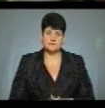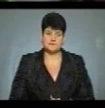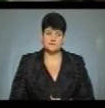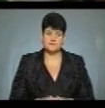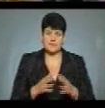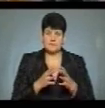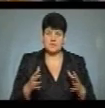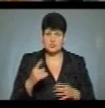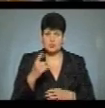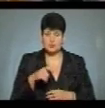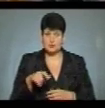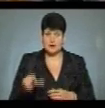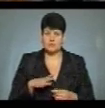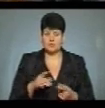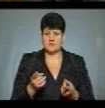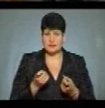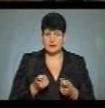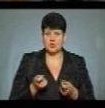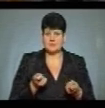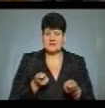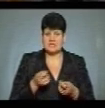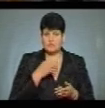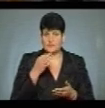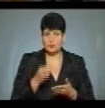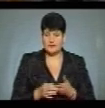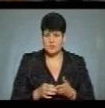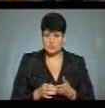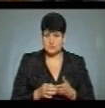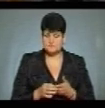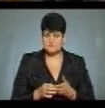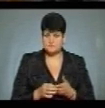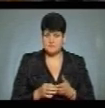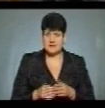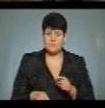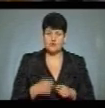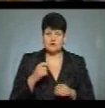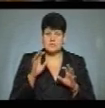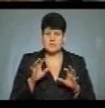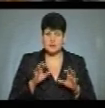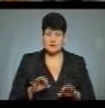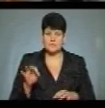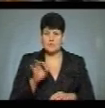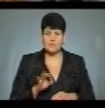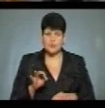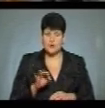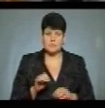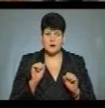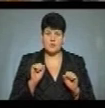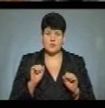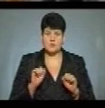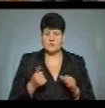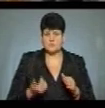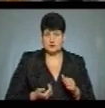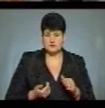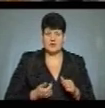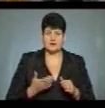Більше 100 осіб було притягнено до адміністративної відповідальності за порушення законодавства про правовий статус іноземців та осіб